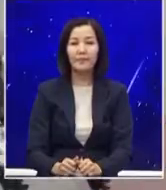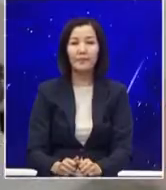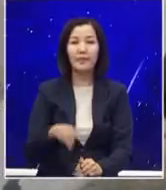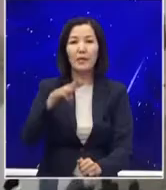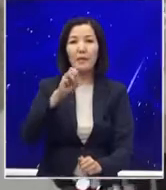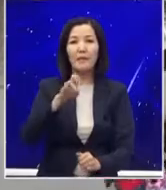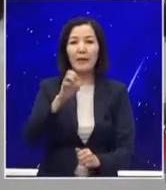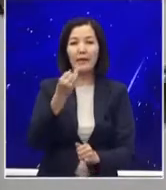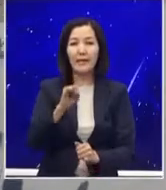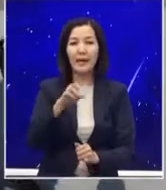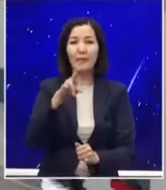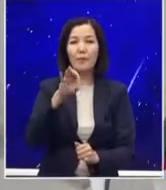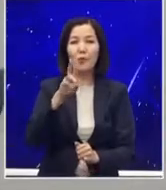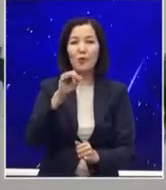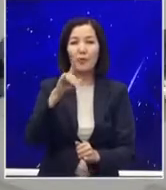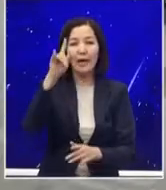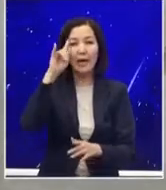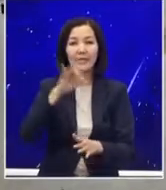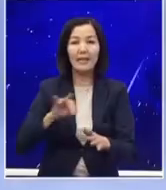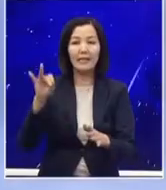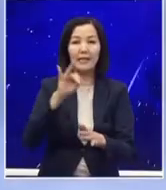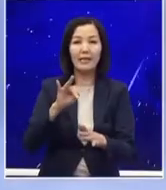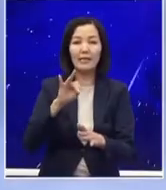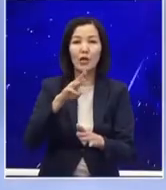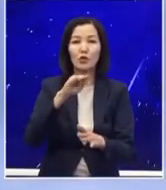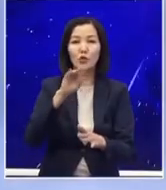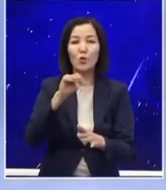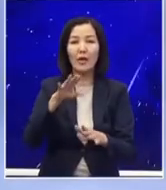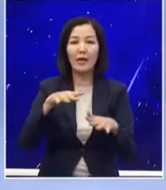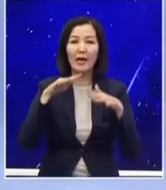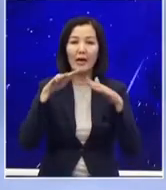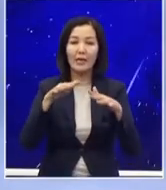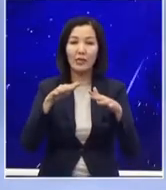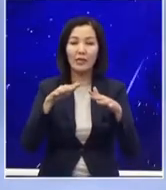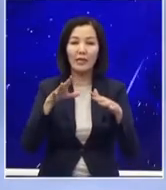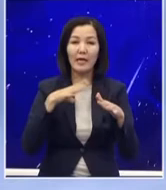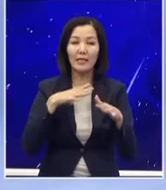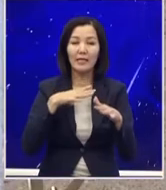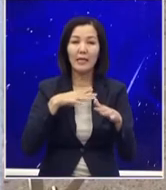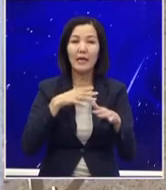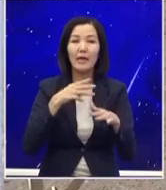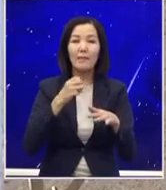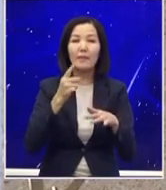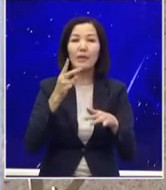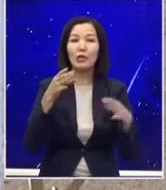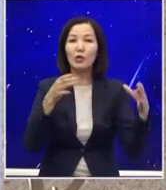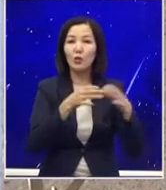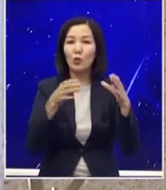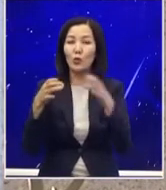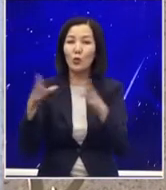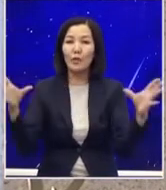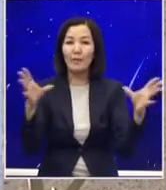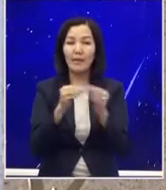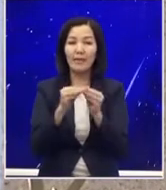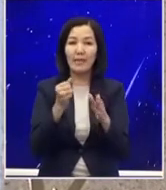Матай Бөрбай батыр қазақ тарихында жоңғарларға қарсы соғыстан Найман, Жалайыр, Қоңырат жасақтарын біріктірген тарихи тұлға ретінде танымал.